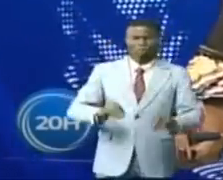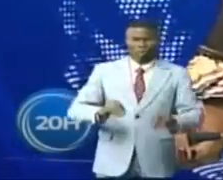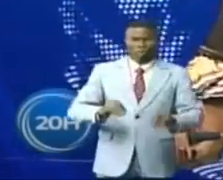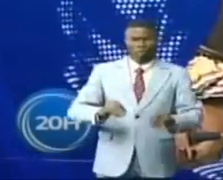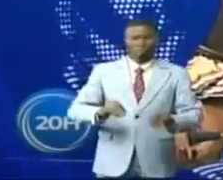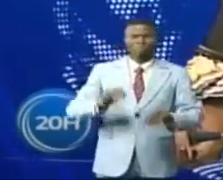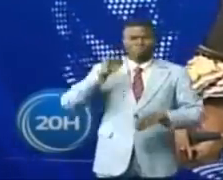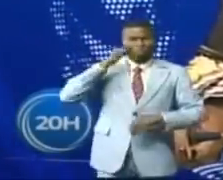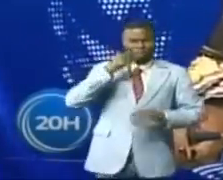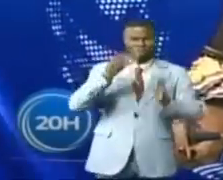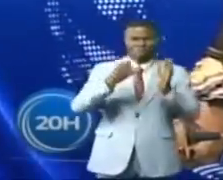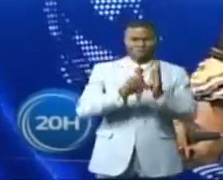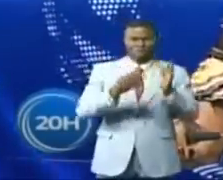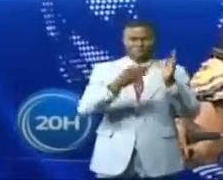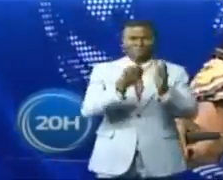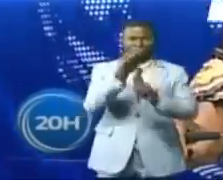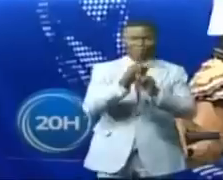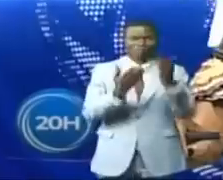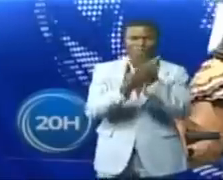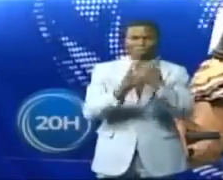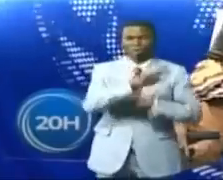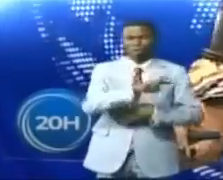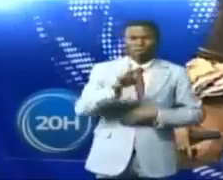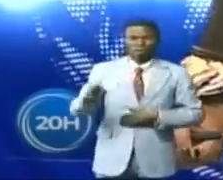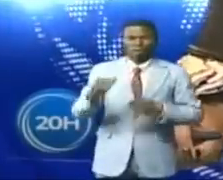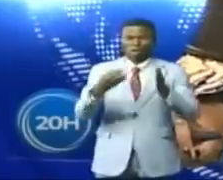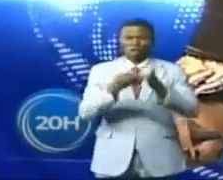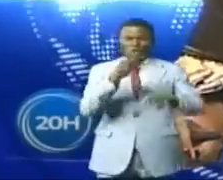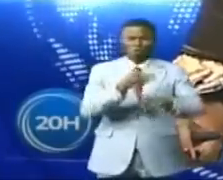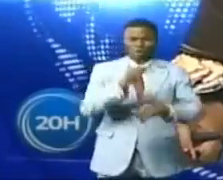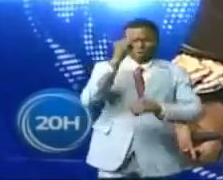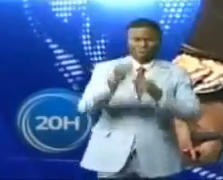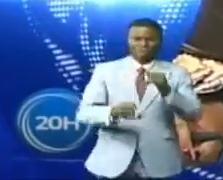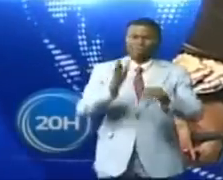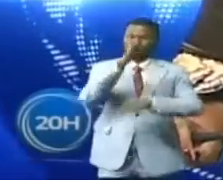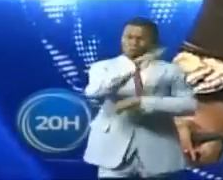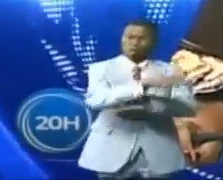ce samedi 9 juillet 2022 de 8h